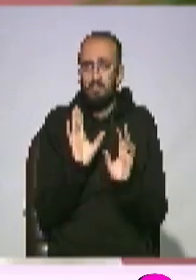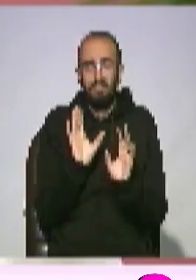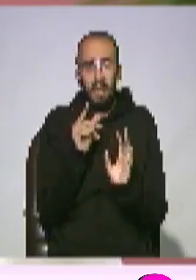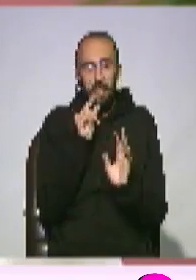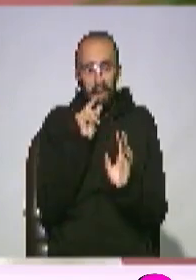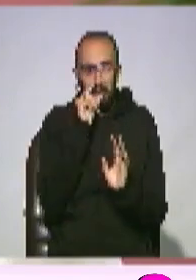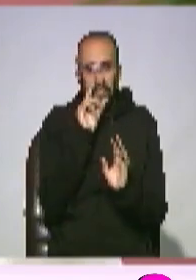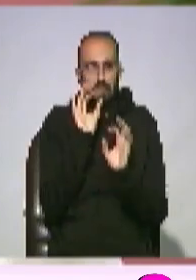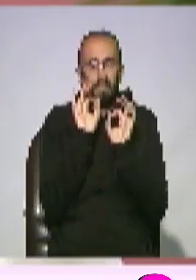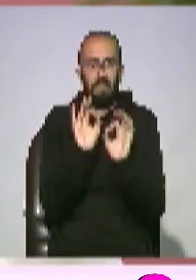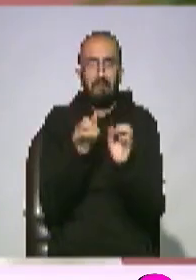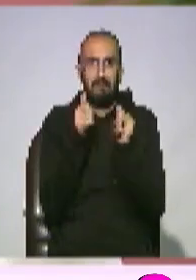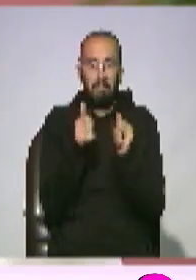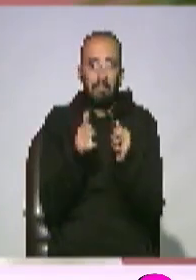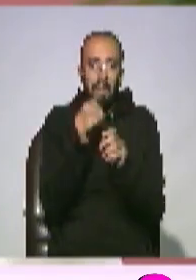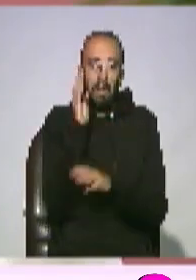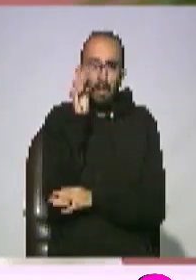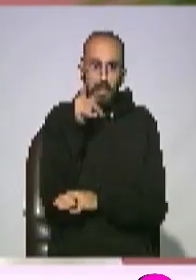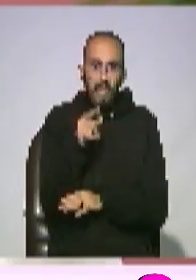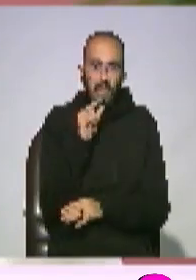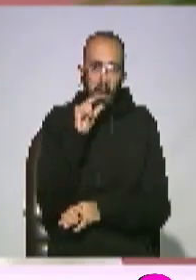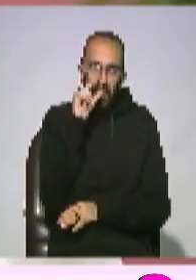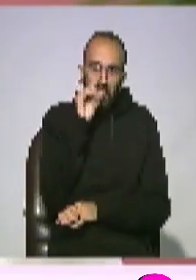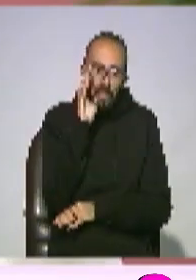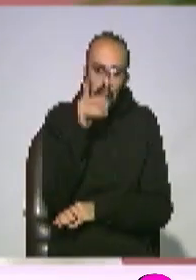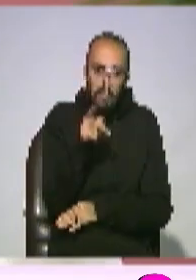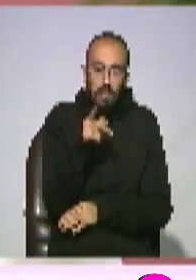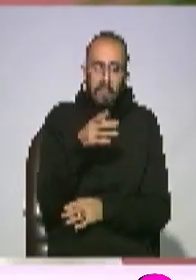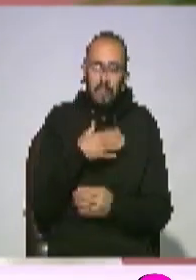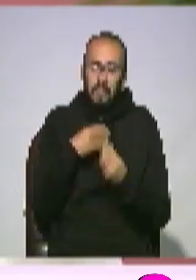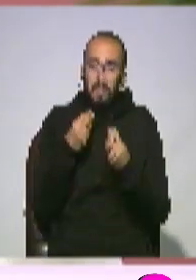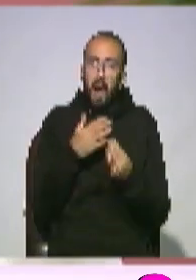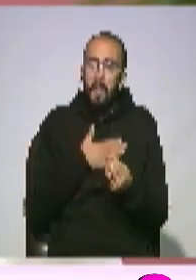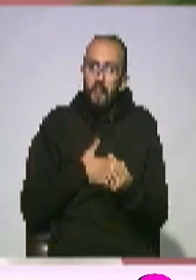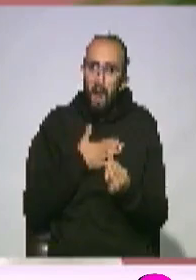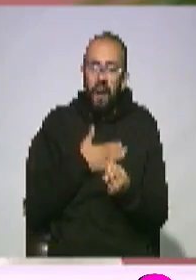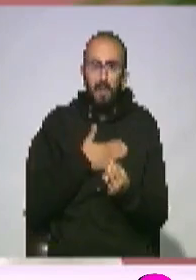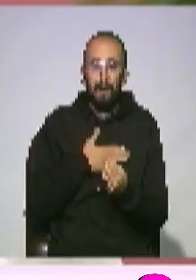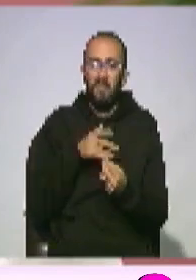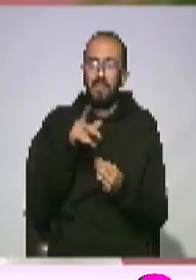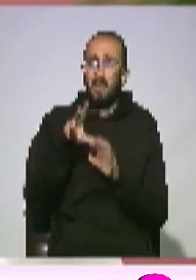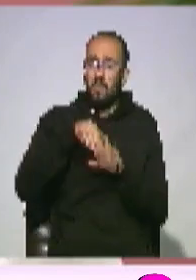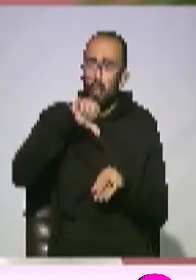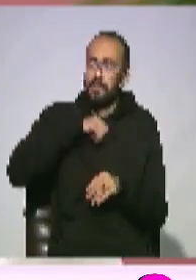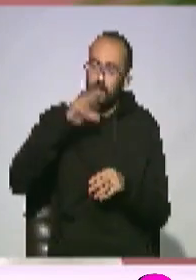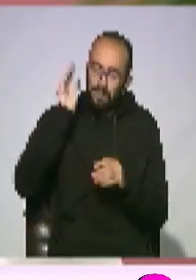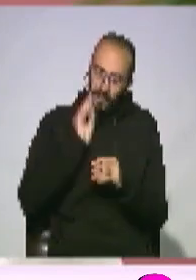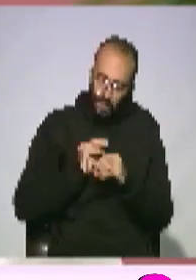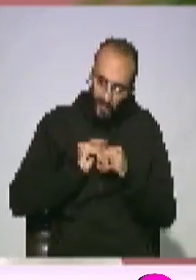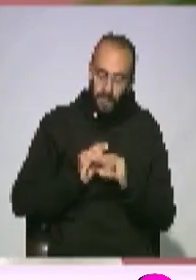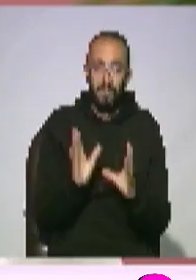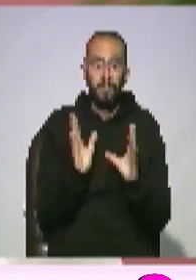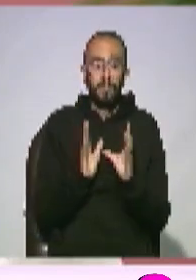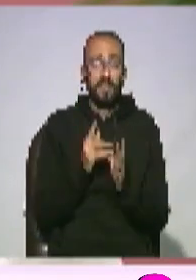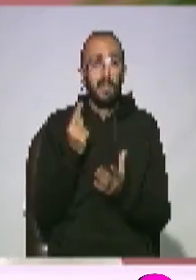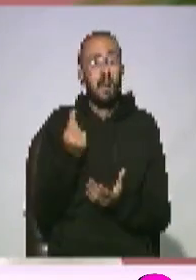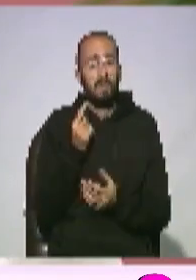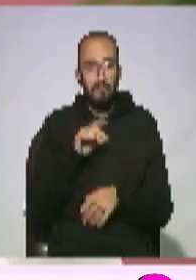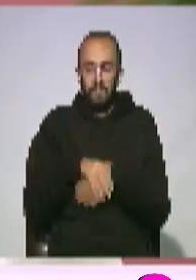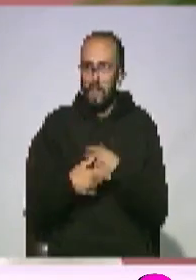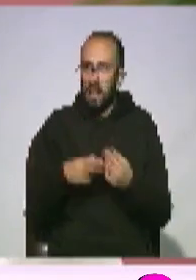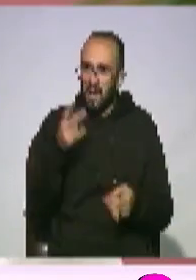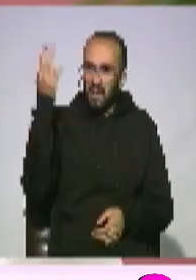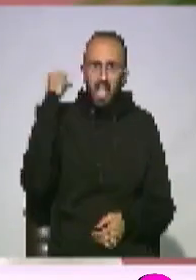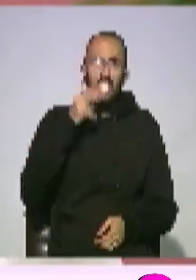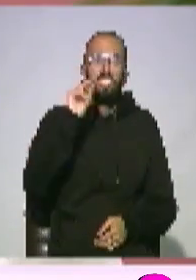الاديان. الجوهر التسامح، الجوهر المحبه، الجوهر التجاوز، ده الجوهر. ولكن ان انا اصل من 20